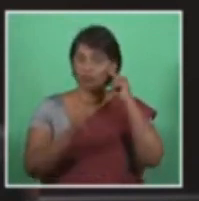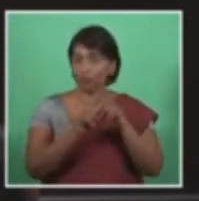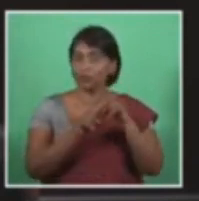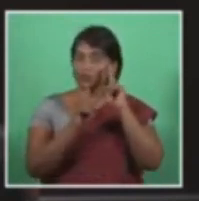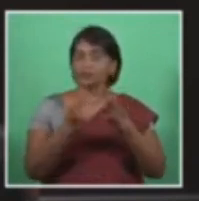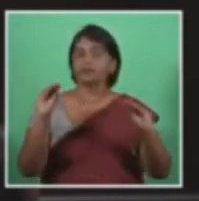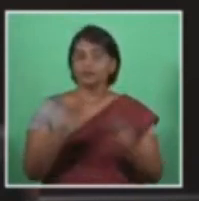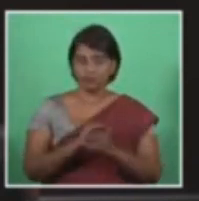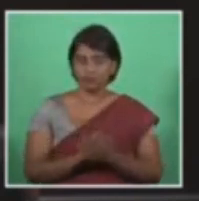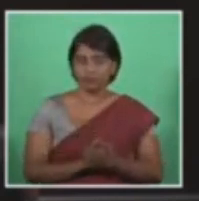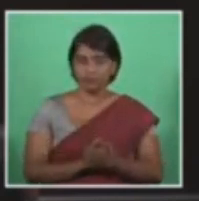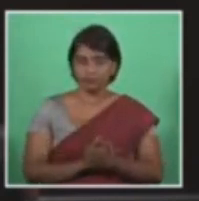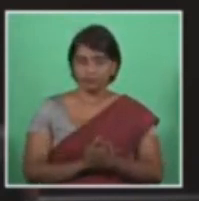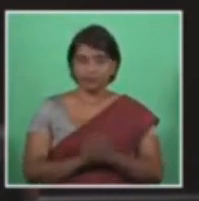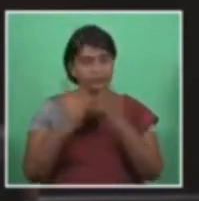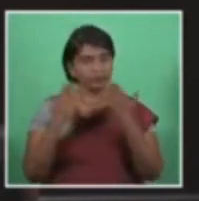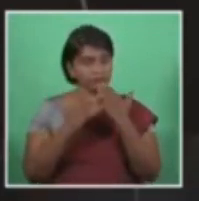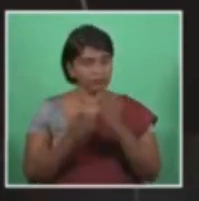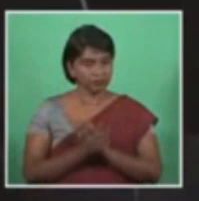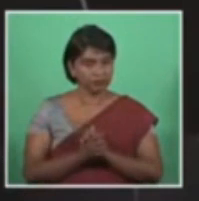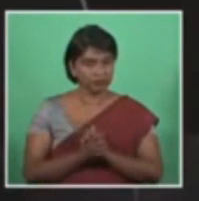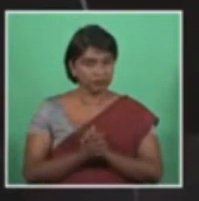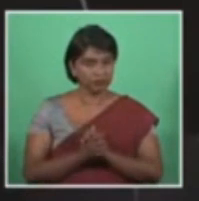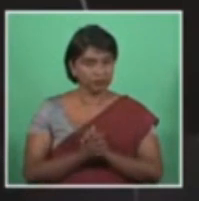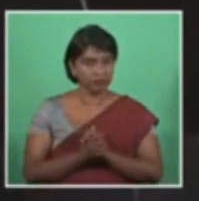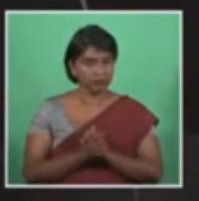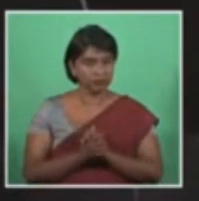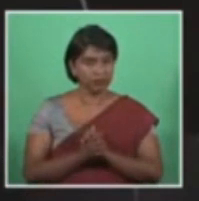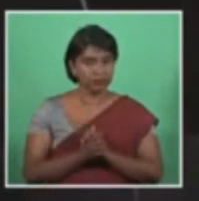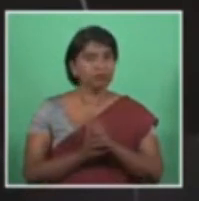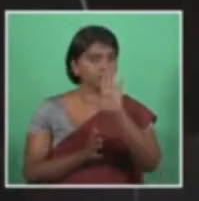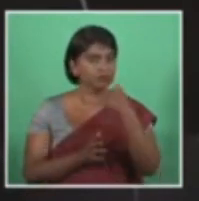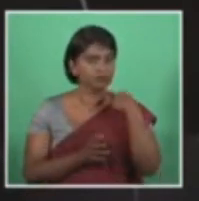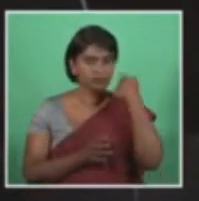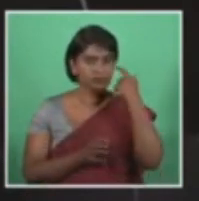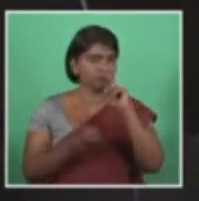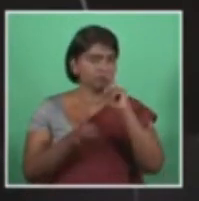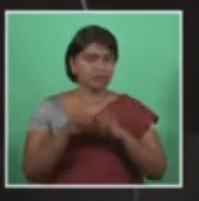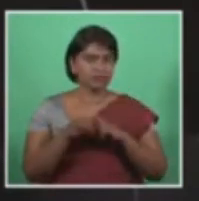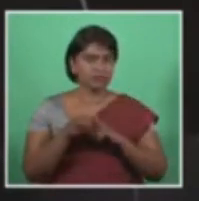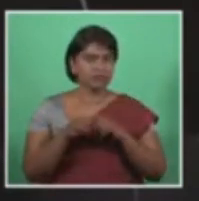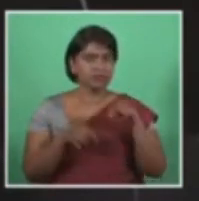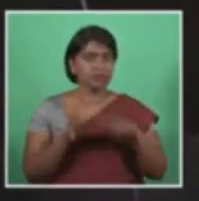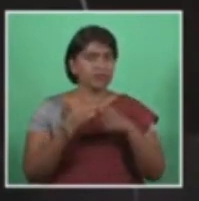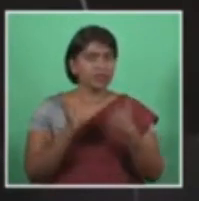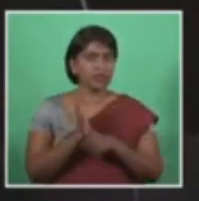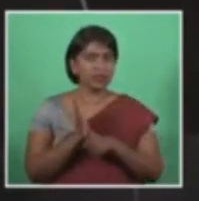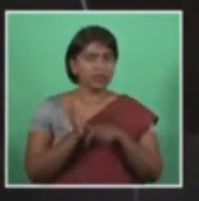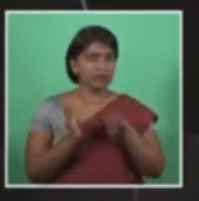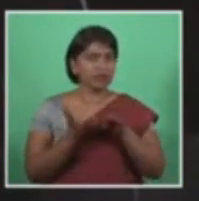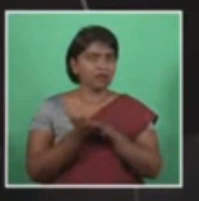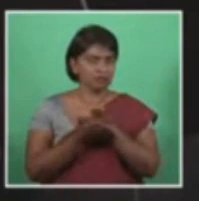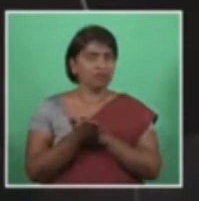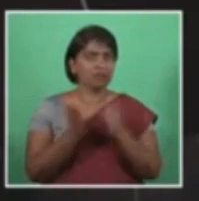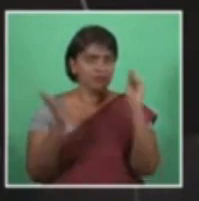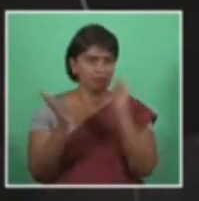කාරණාවකදී තමයි ඒකට ඇතුළත් වෙන්නේ. බොරිස්තුති නියෝජන ඇමතිතුමා, නමුත් මං හිතන්නේ ඒ ප්‍රශ්නය අපිට මේ පනත තුළින් ඊට